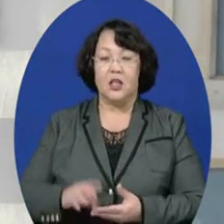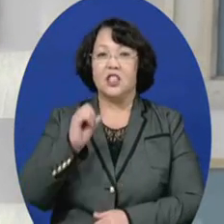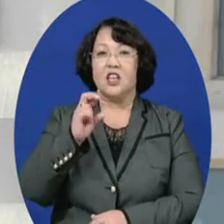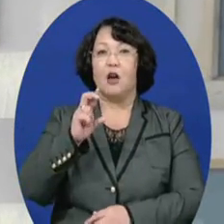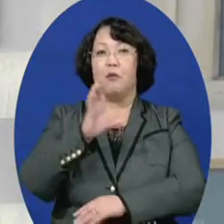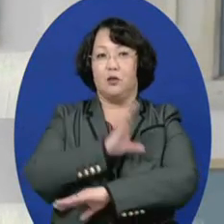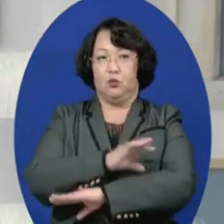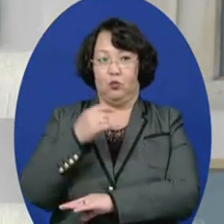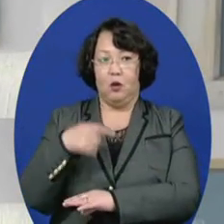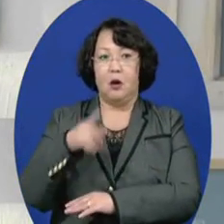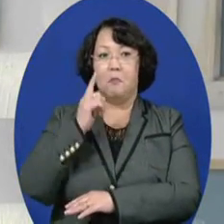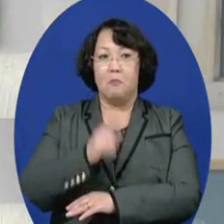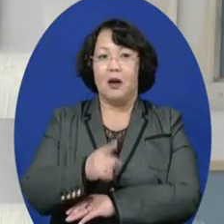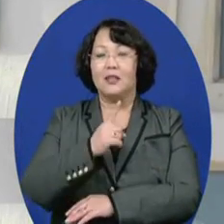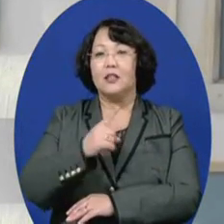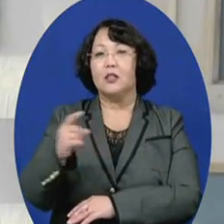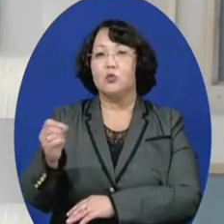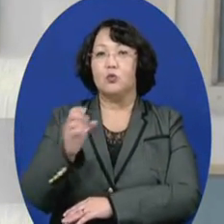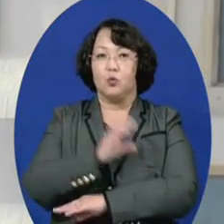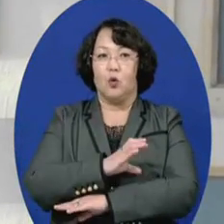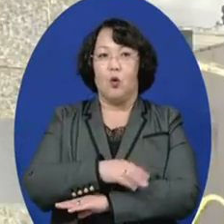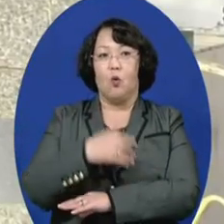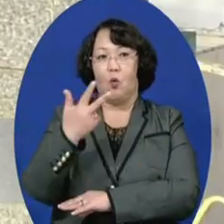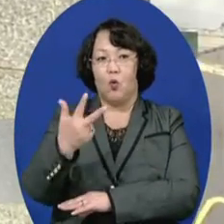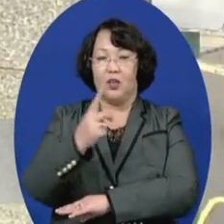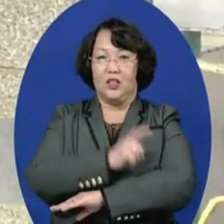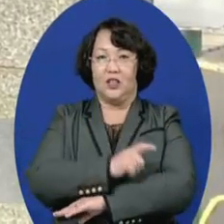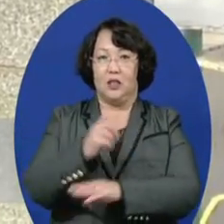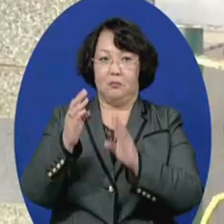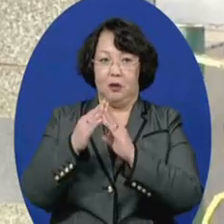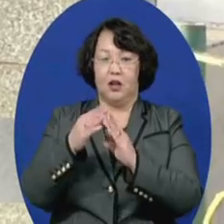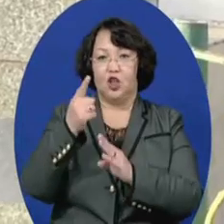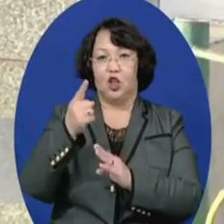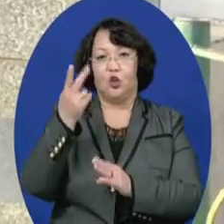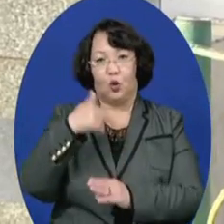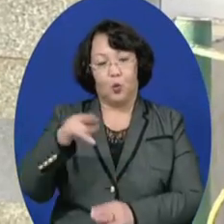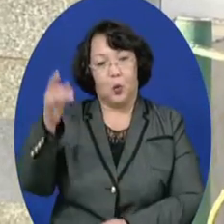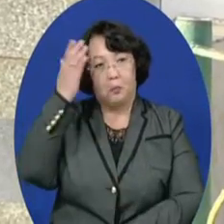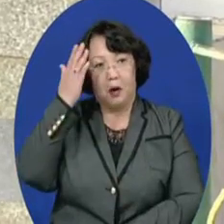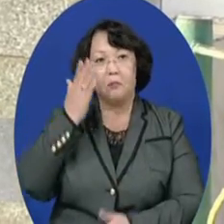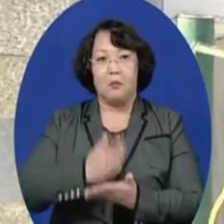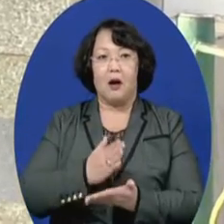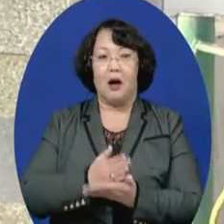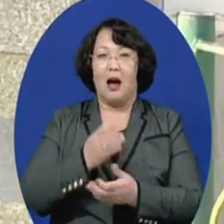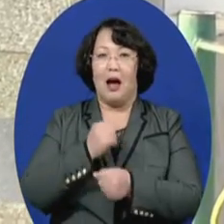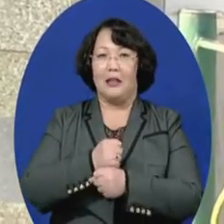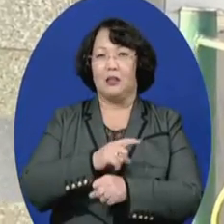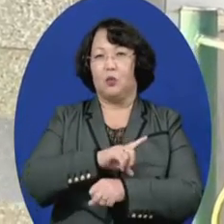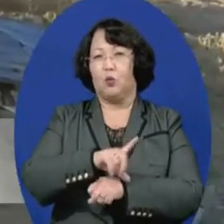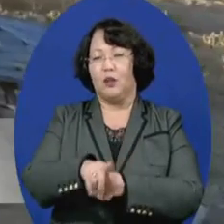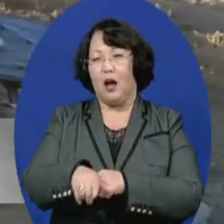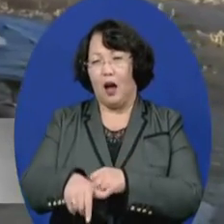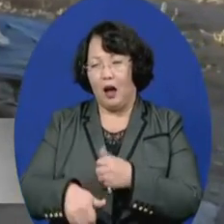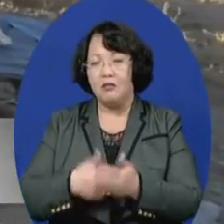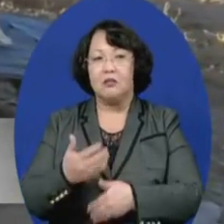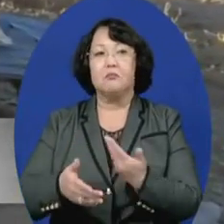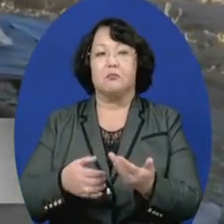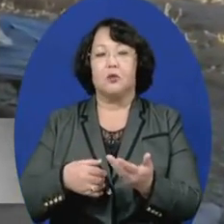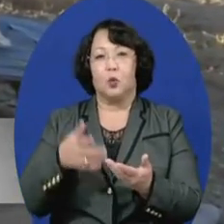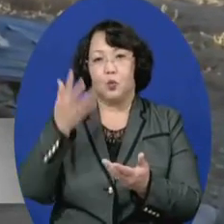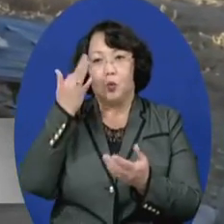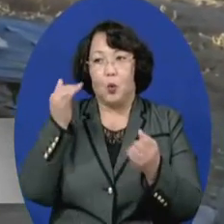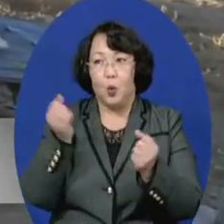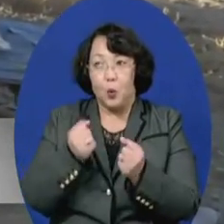ерөнхий боловсруулалтын сургууль 1100 гаруй сурагчтай 3 хичээлийн байр, 1 дотор байртай юм байна. Ажил удаашралтай байгаа хэдий ч эрх хөвлөдө